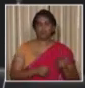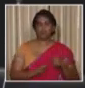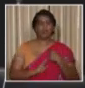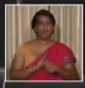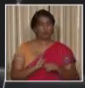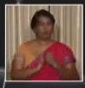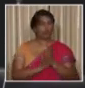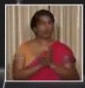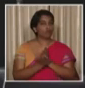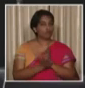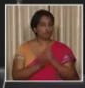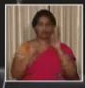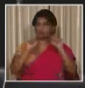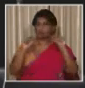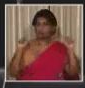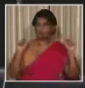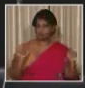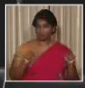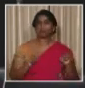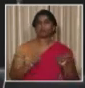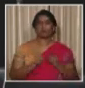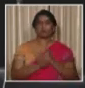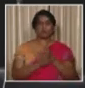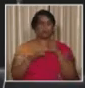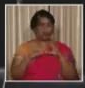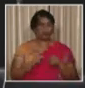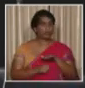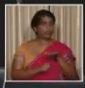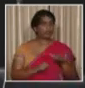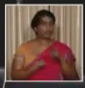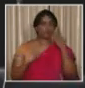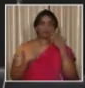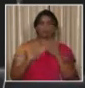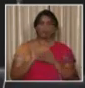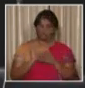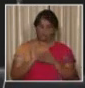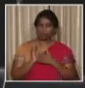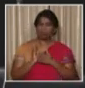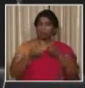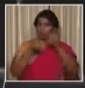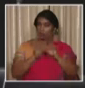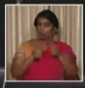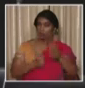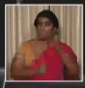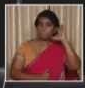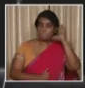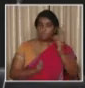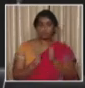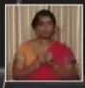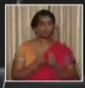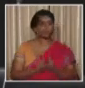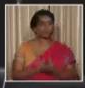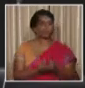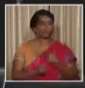ලංකාවේ දුම්රිය ස්ථාන සහ දුම්රියට අයිති ඉඩම් යනාදිය වඩා පළදායි ලෙස කාර්යක්ෂමව